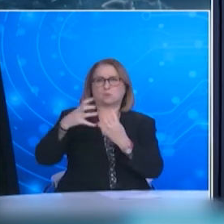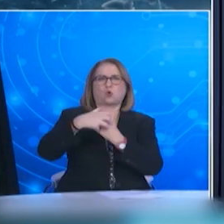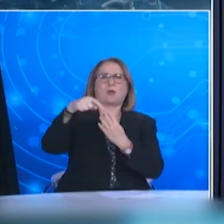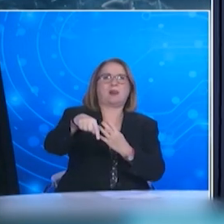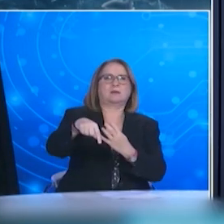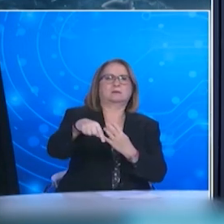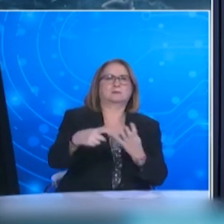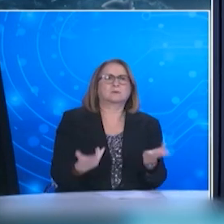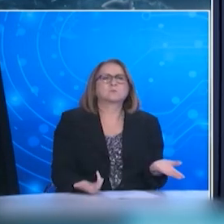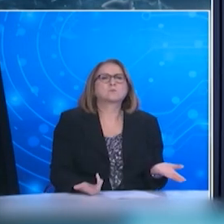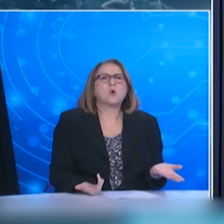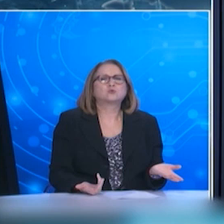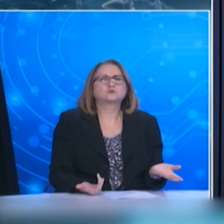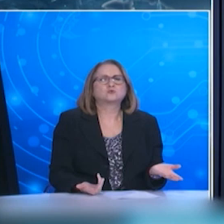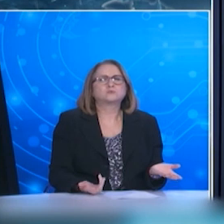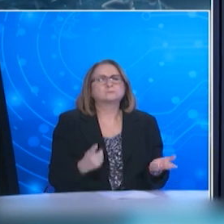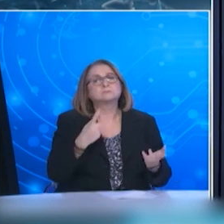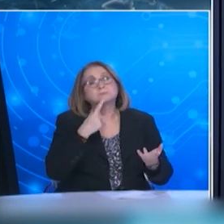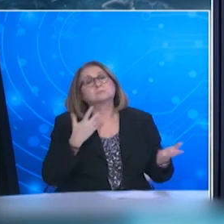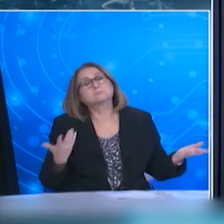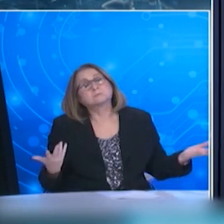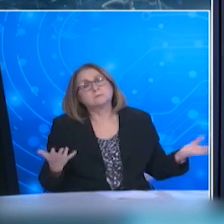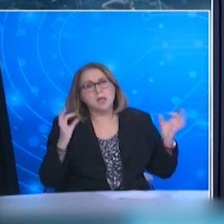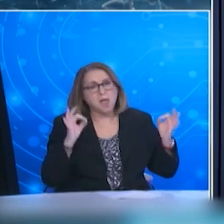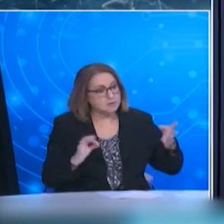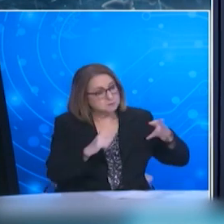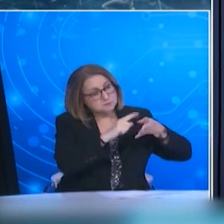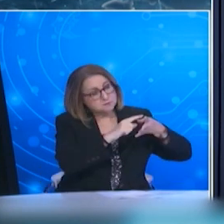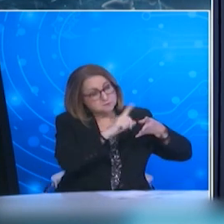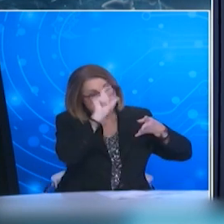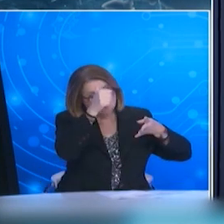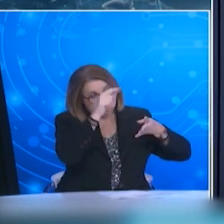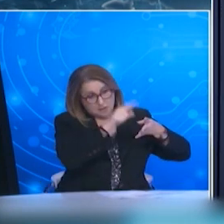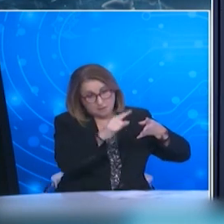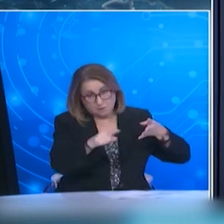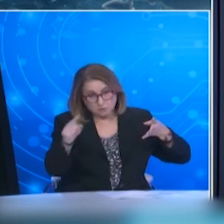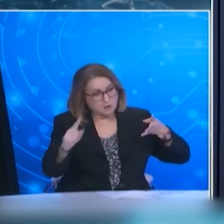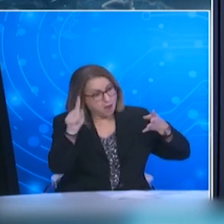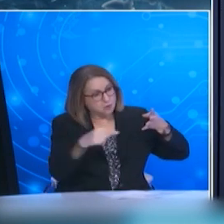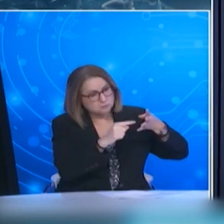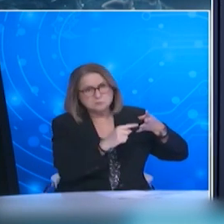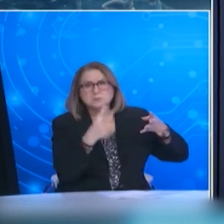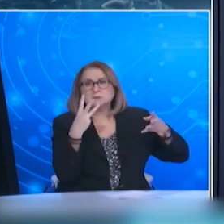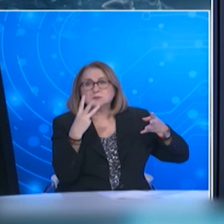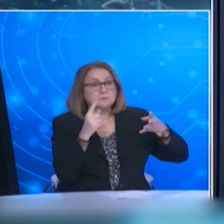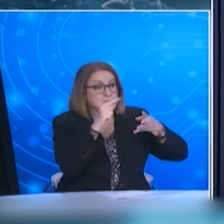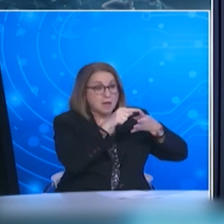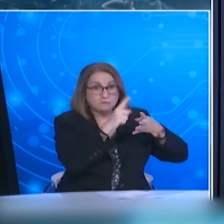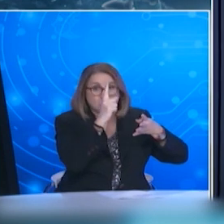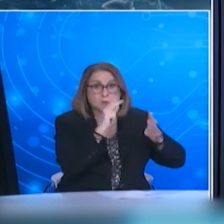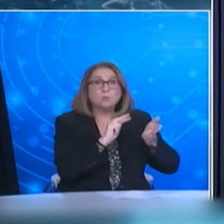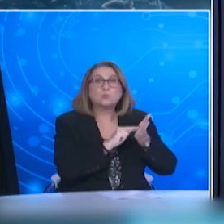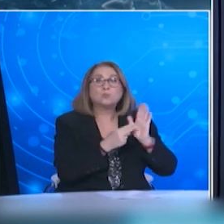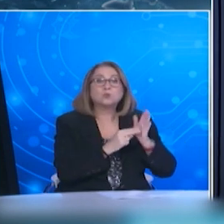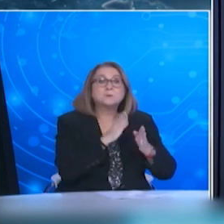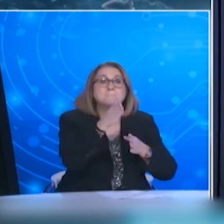Με τους τρεις νομούς να είναι στο 1 και ένας νομός είναι, να είναι στο 3, σημαίνει ότι αυτοί που είναι στο 1 θα πρέπει να προσέχουν τις